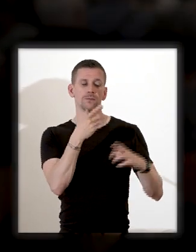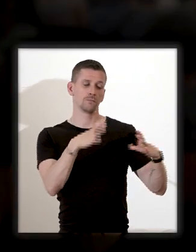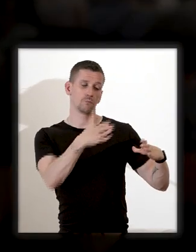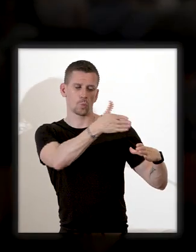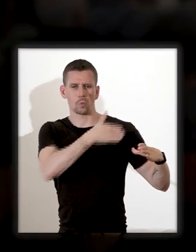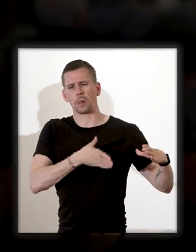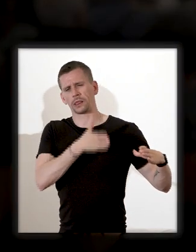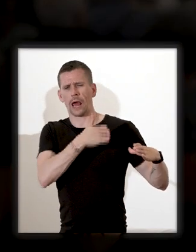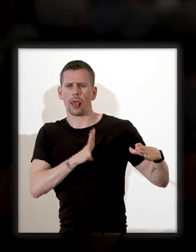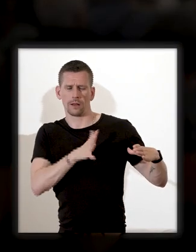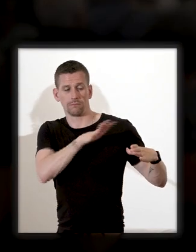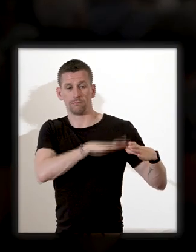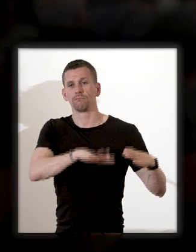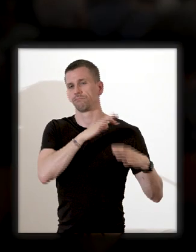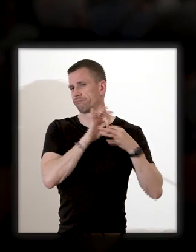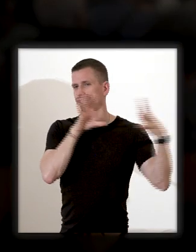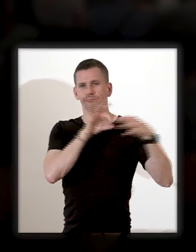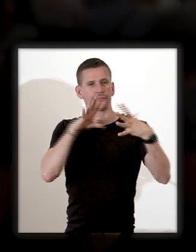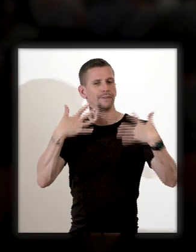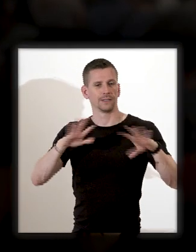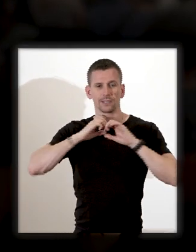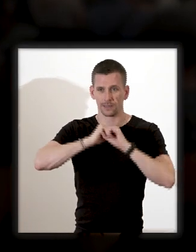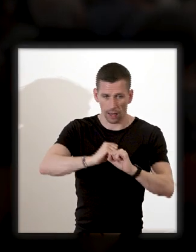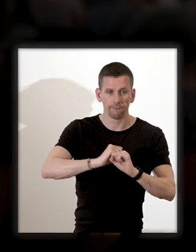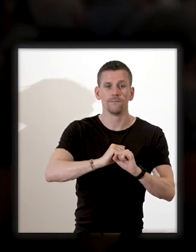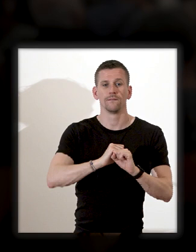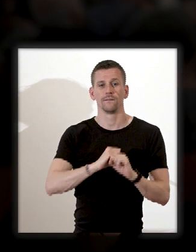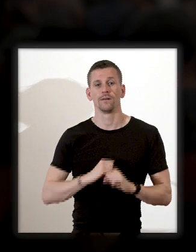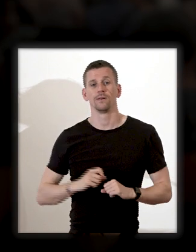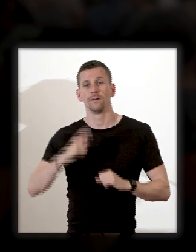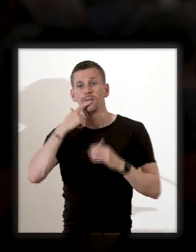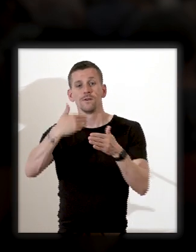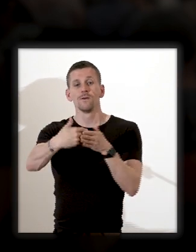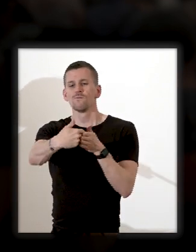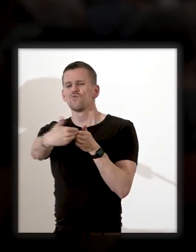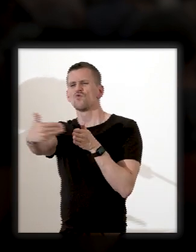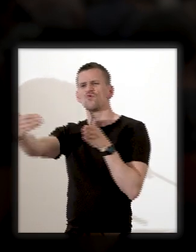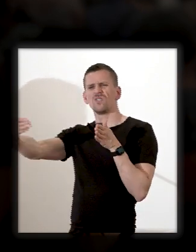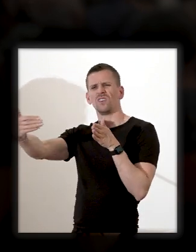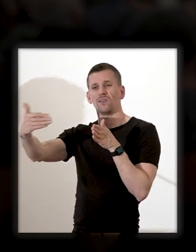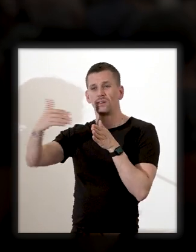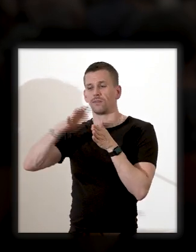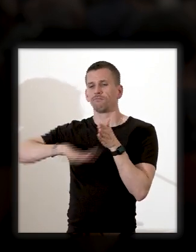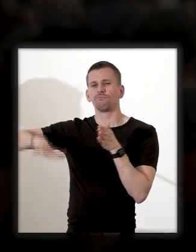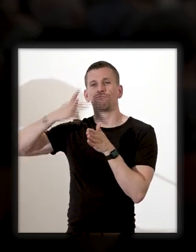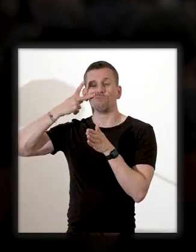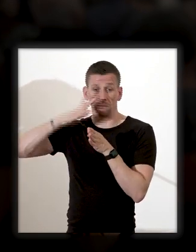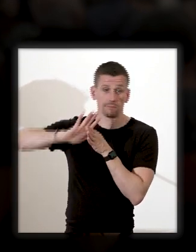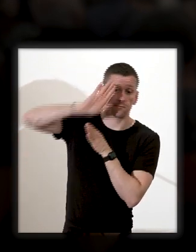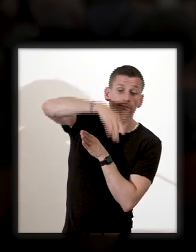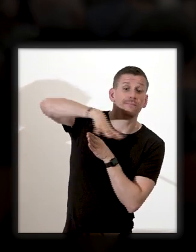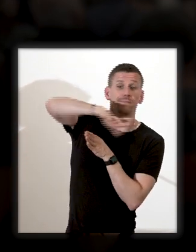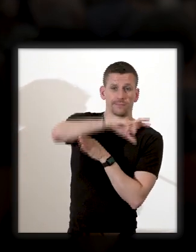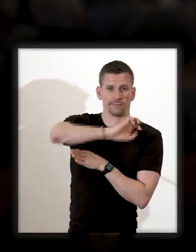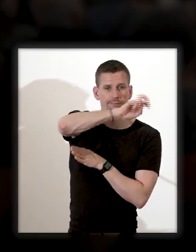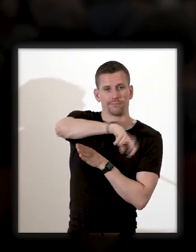cimetière et de ce mémorial. Donc, ça permet de voir la formation d'une communauté afro-descendante localisée à